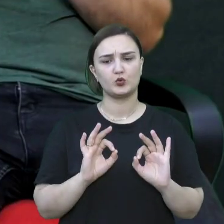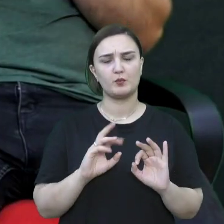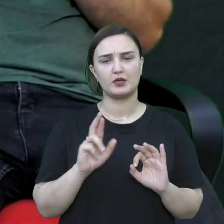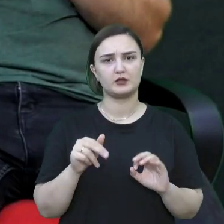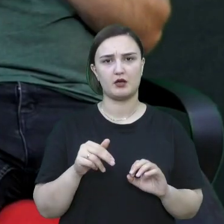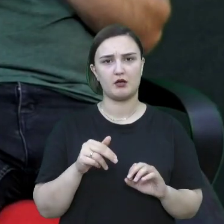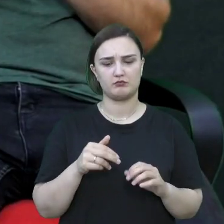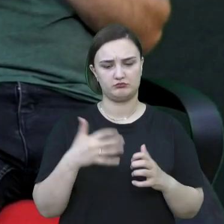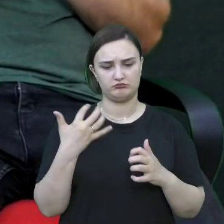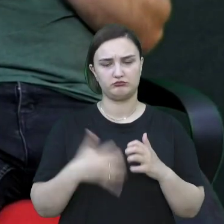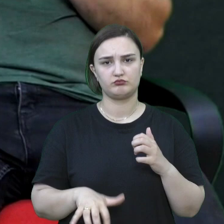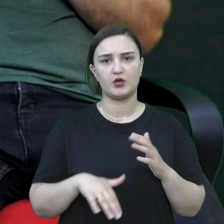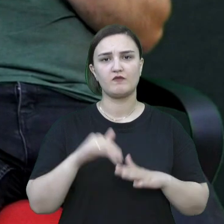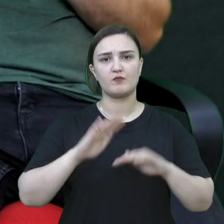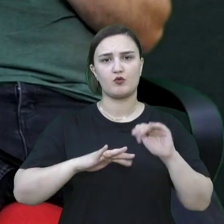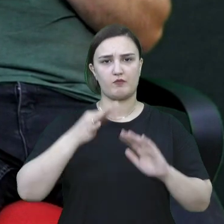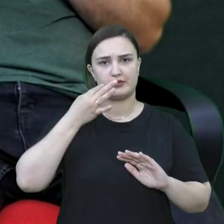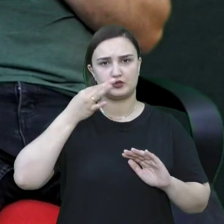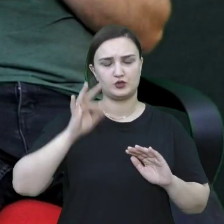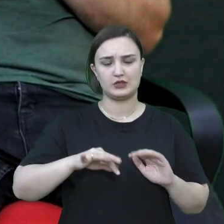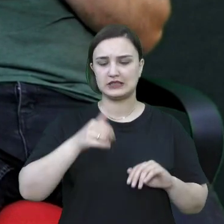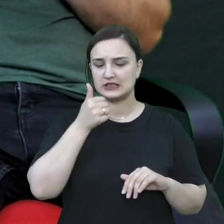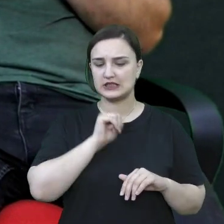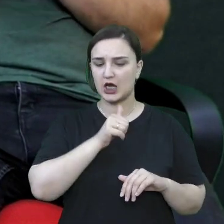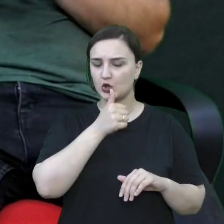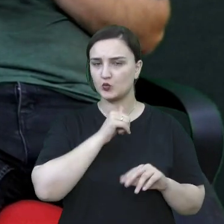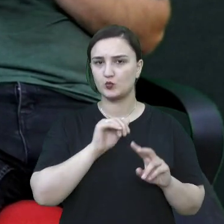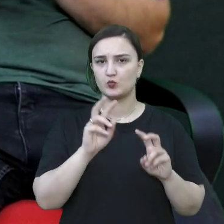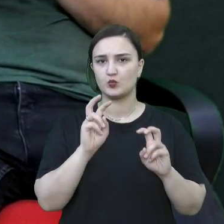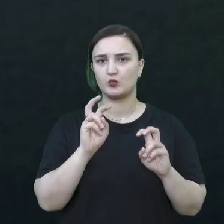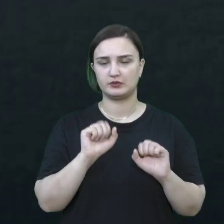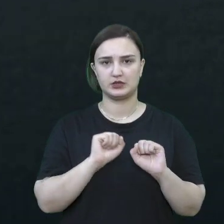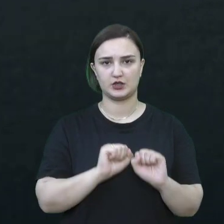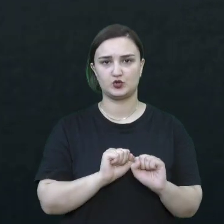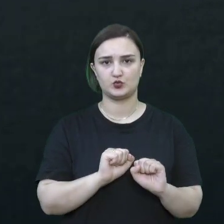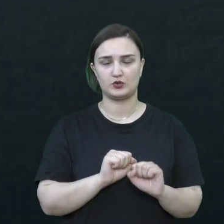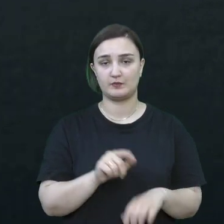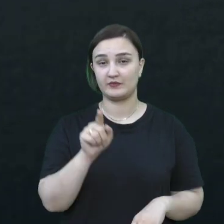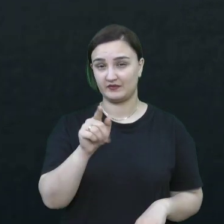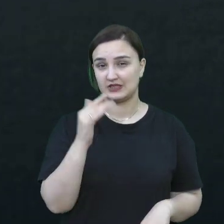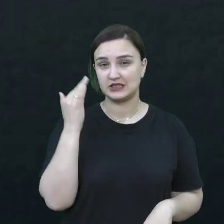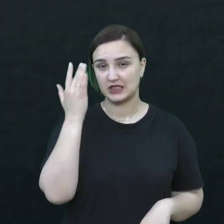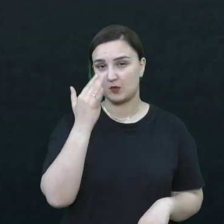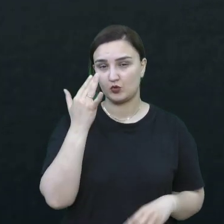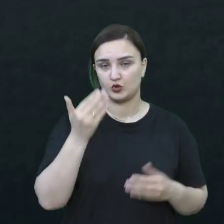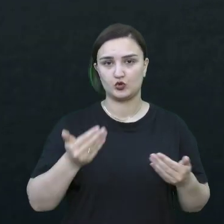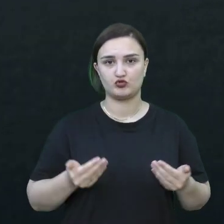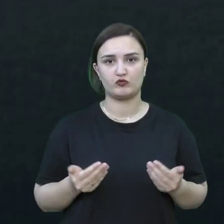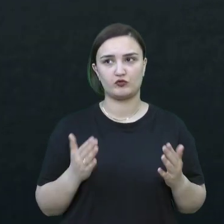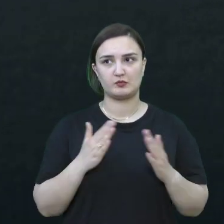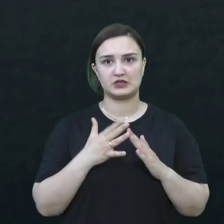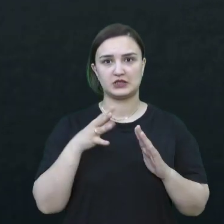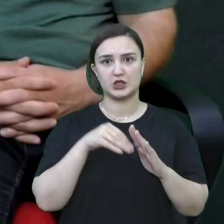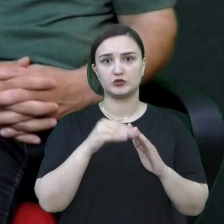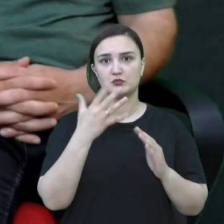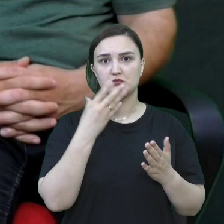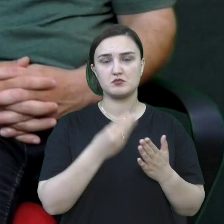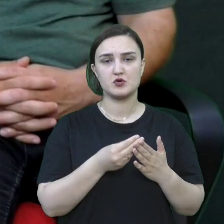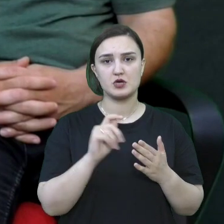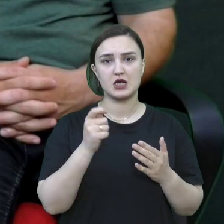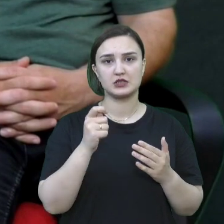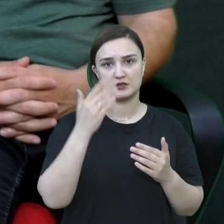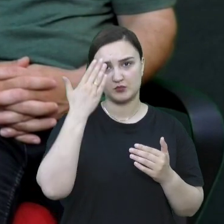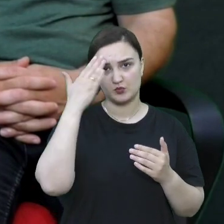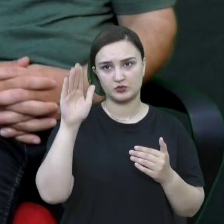bitərəflik, peşəkarlıq, sir və məxfiliyi qorumaq. Წარმოიდგინეთ, ცხოვრობთ სახლში, რომლის გასაღები თქვენთვის